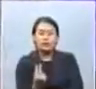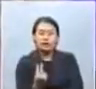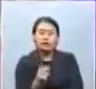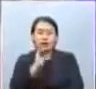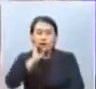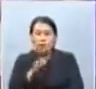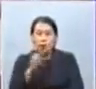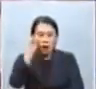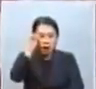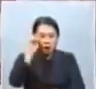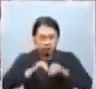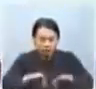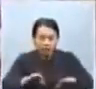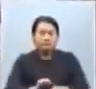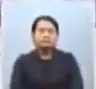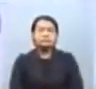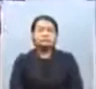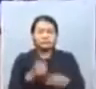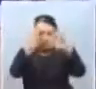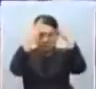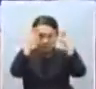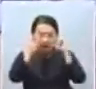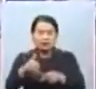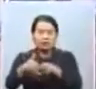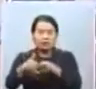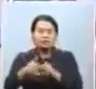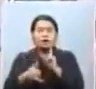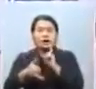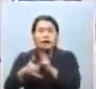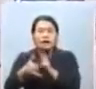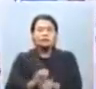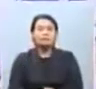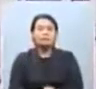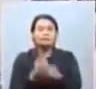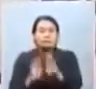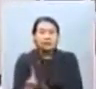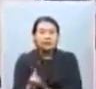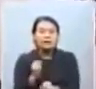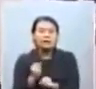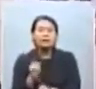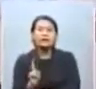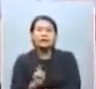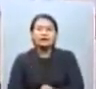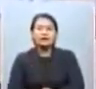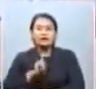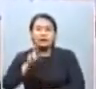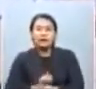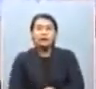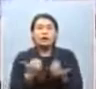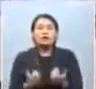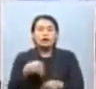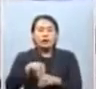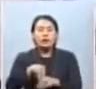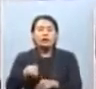งนะฮะทีนี้นายกก็ถามไปด้วยเหมือนกันว่านัฐการเนี่ยเป็นอย่างไรบ้างนะฮะคุณนัฐการก็ตอบไปบอกว่าตอนนี้ก็เป็นลูกจ้าง